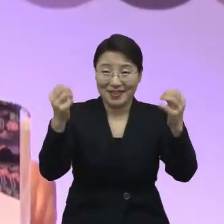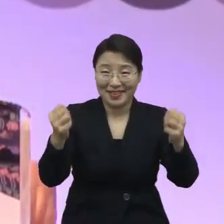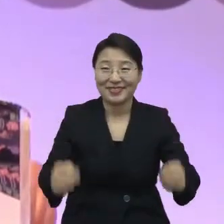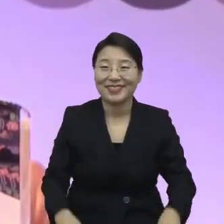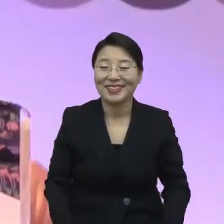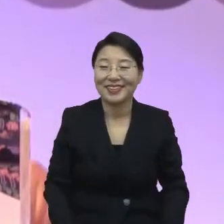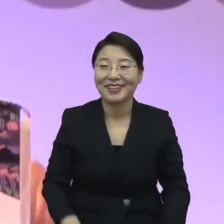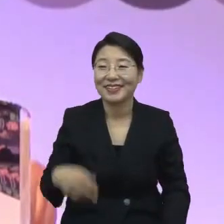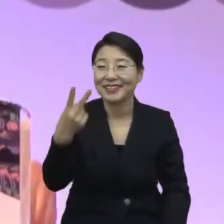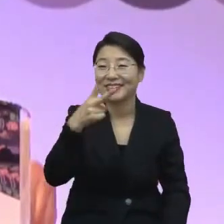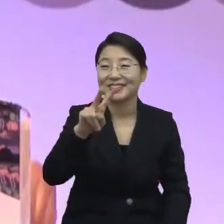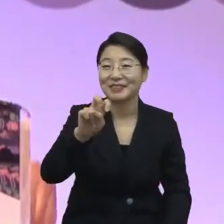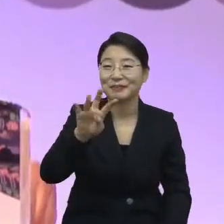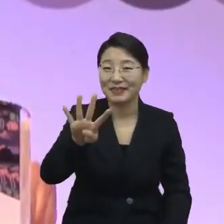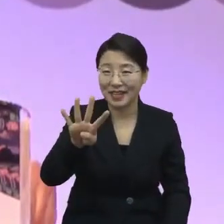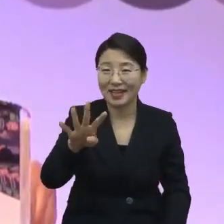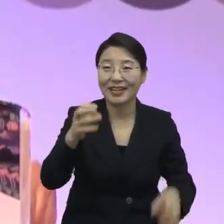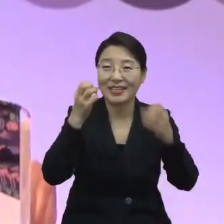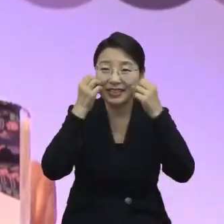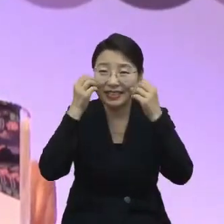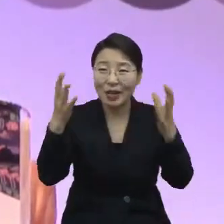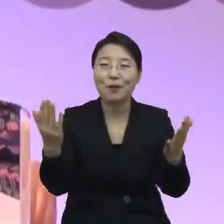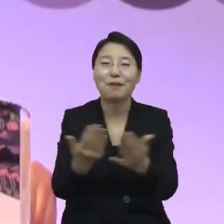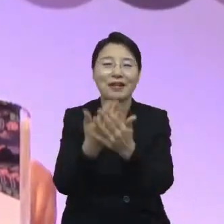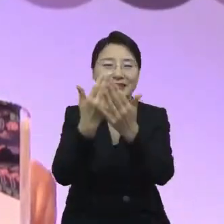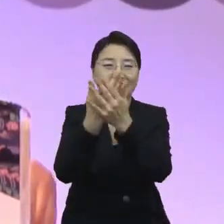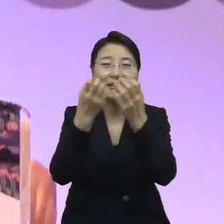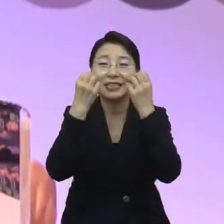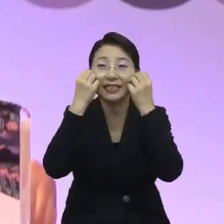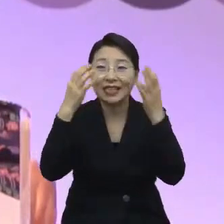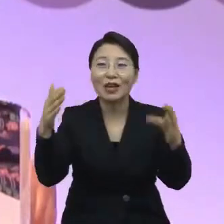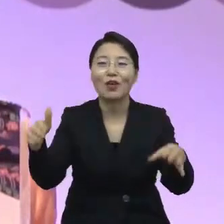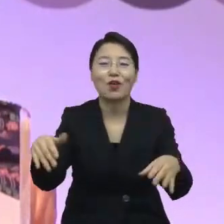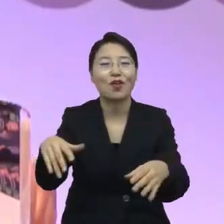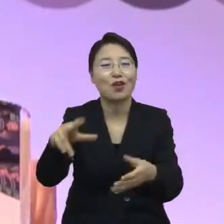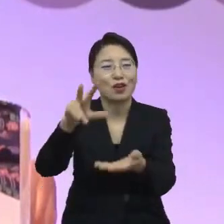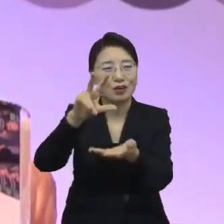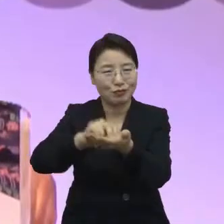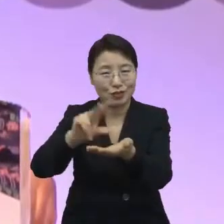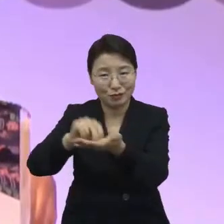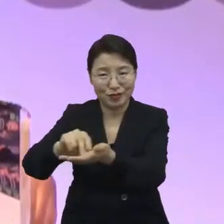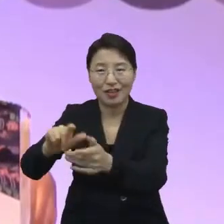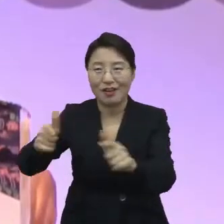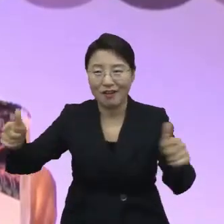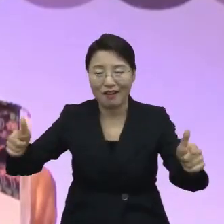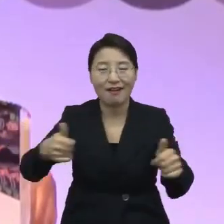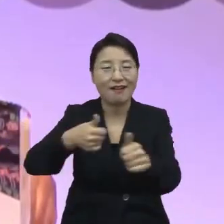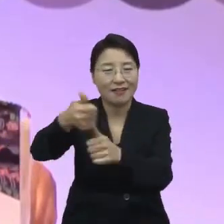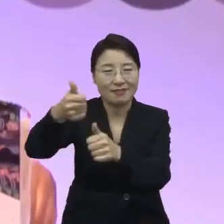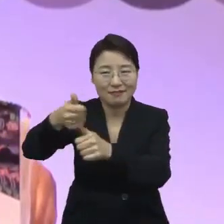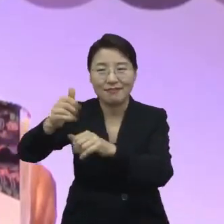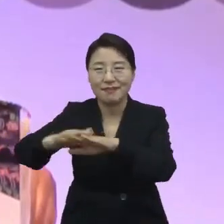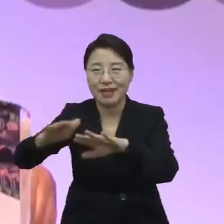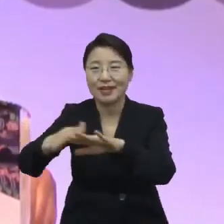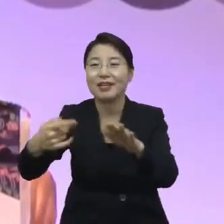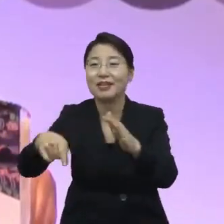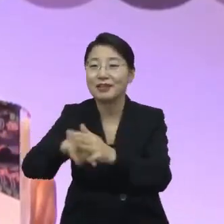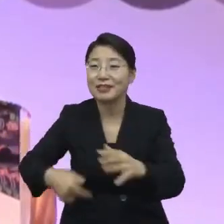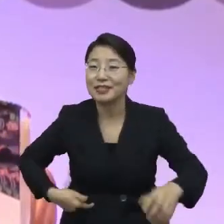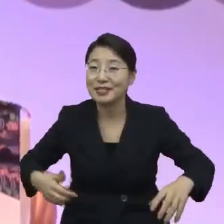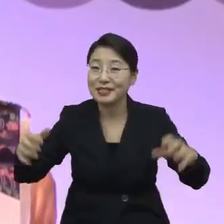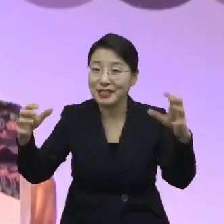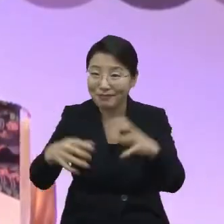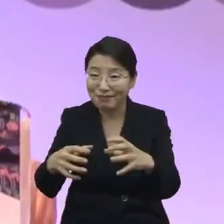어쨌든 2024년 새로운 번영과 또 새로운 문제에 대해서 극복을 위해서 우리 함께